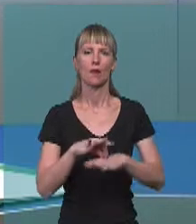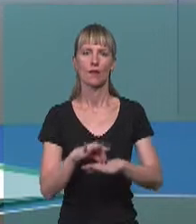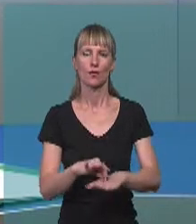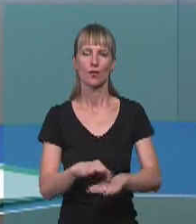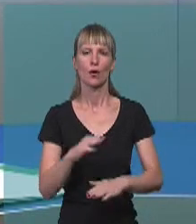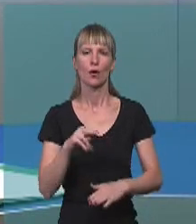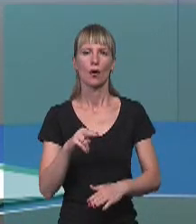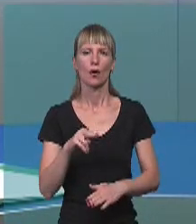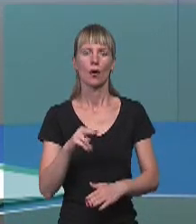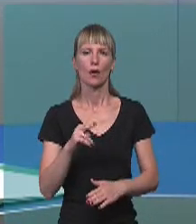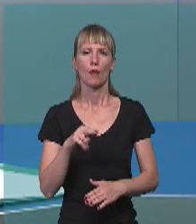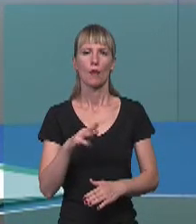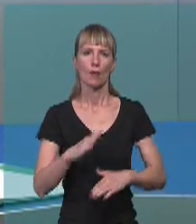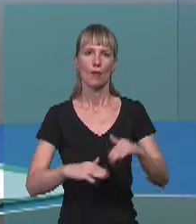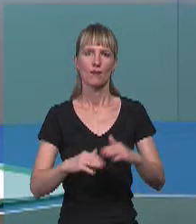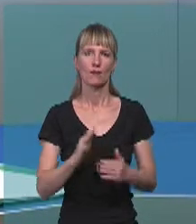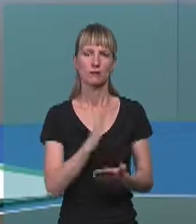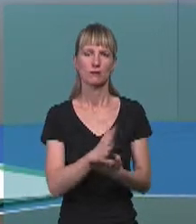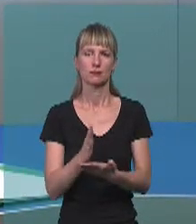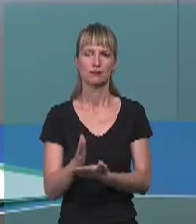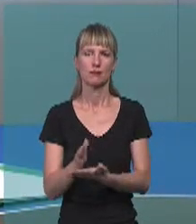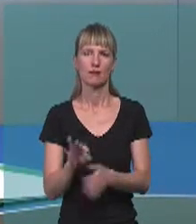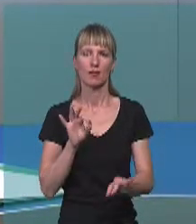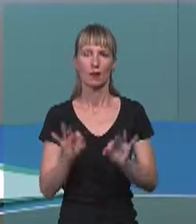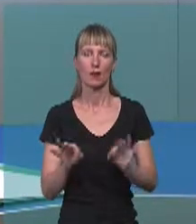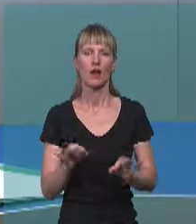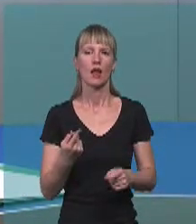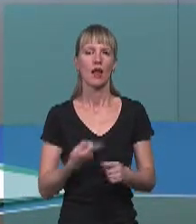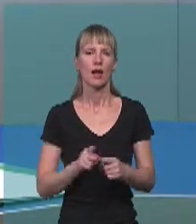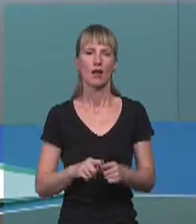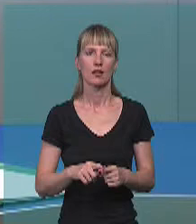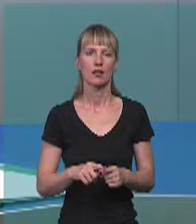проводять профорієнтаційні заходи. Ну, це ж така